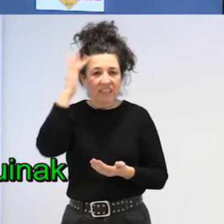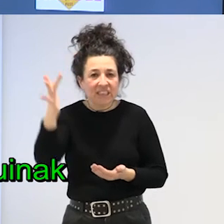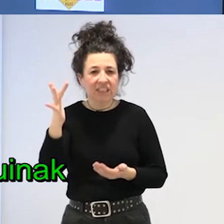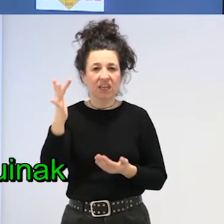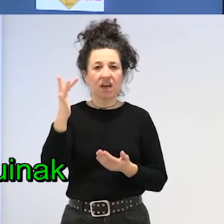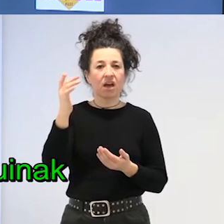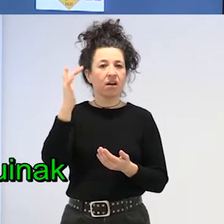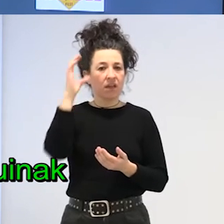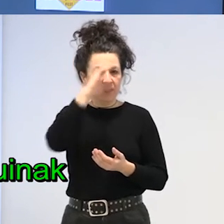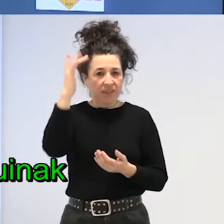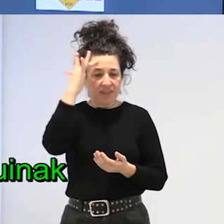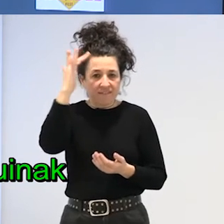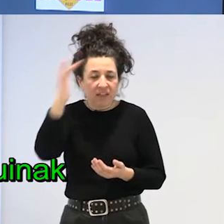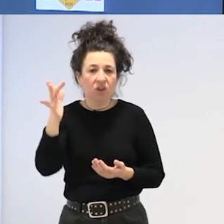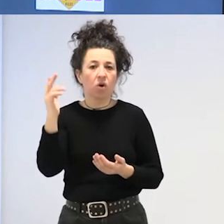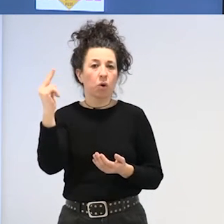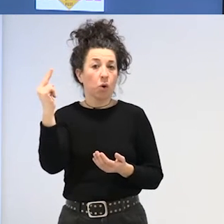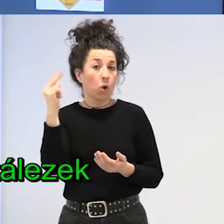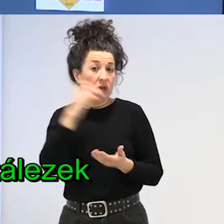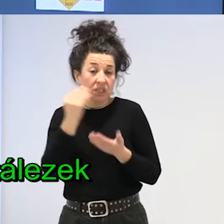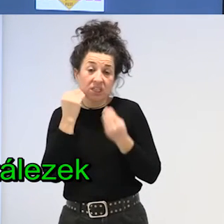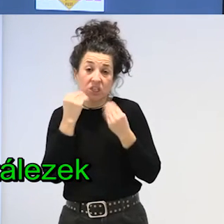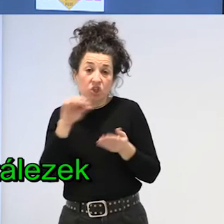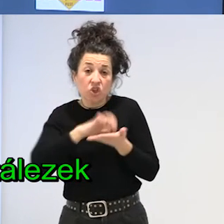ipuinak entzuteko podcasta da,